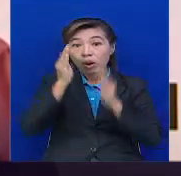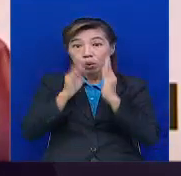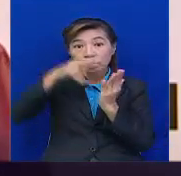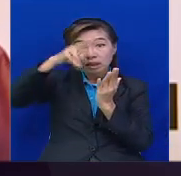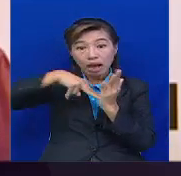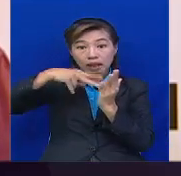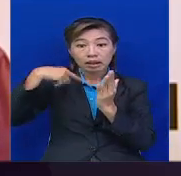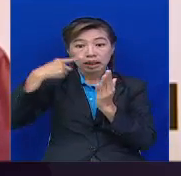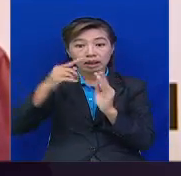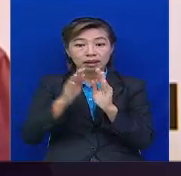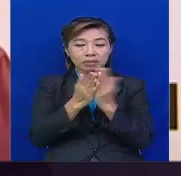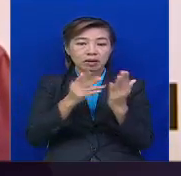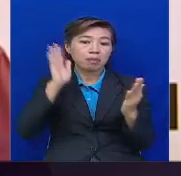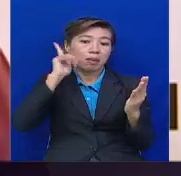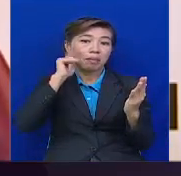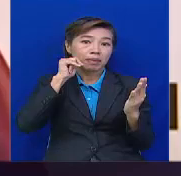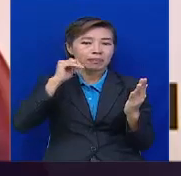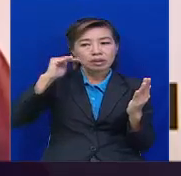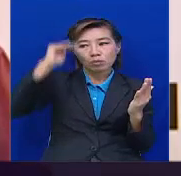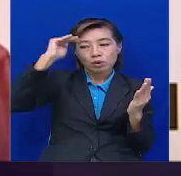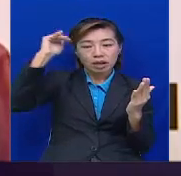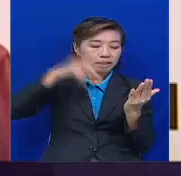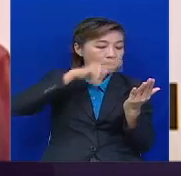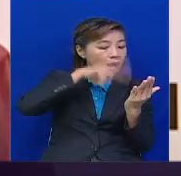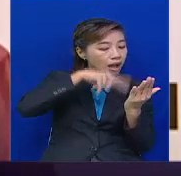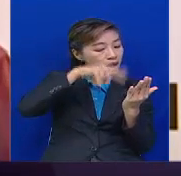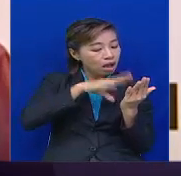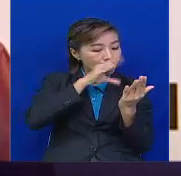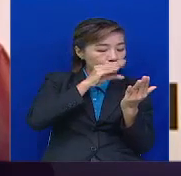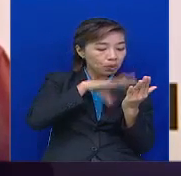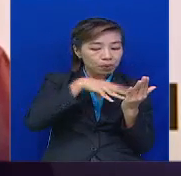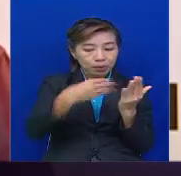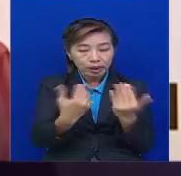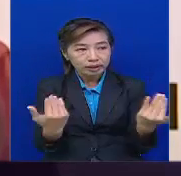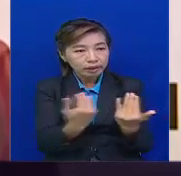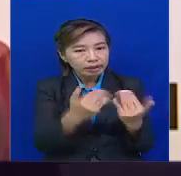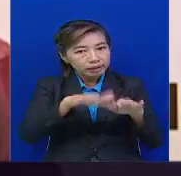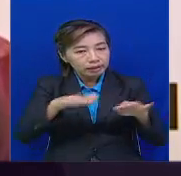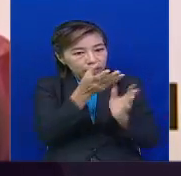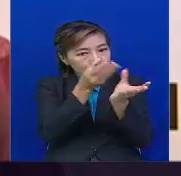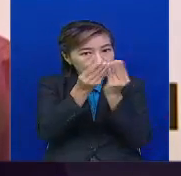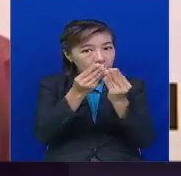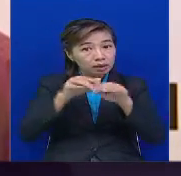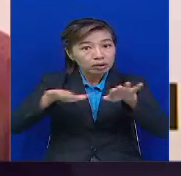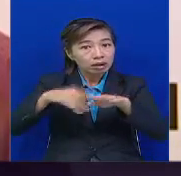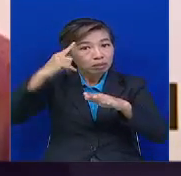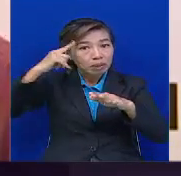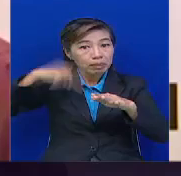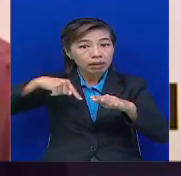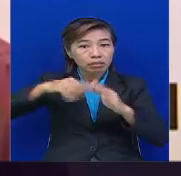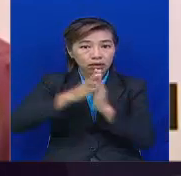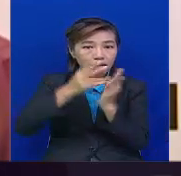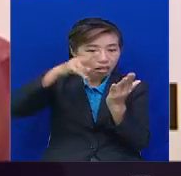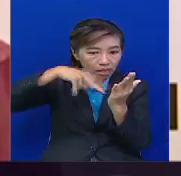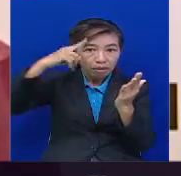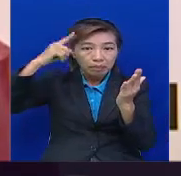คนที่อ่านหนังสือให้กับเด็กฟังคือผู้ใหญ่ในบ้านในบ้านมีหนังสือในบ้านมีเด็กเด็กอ่านหนังสือเองไม่ได้ต้องให้ผู้ใหญ่มาอ่าน